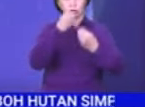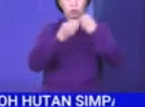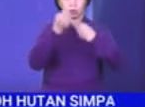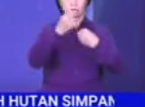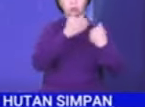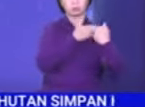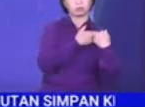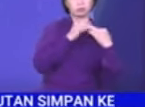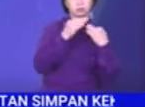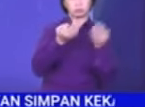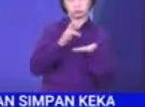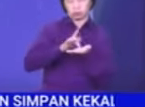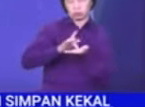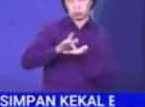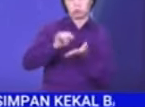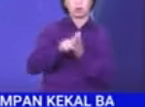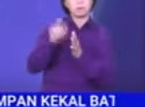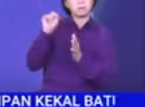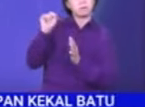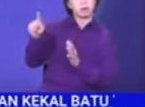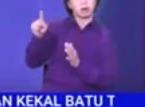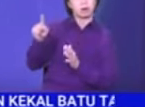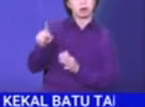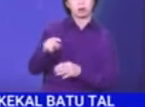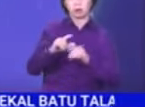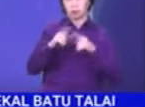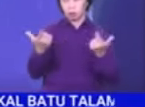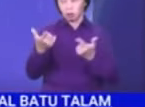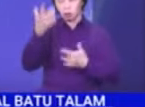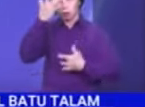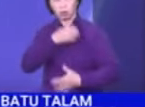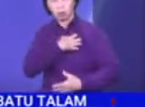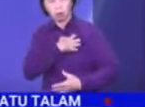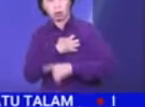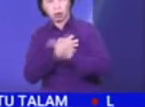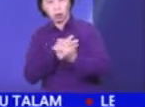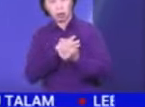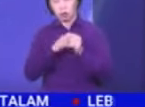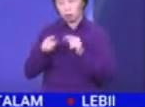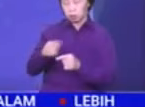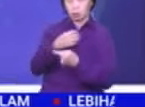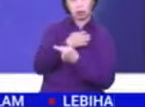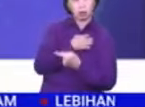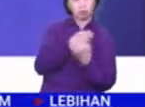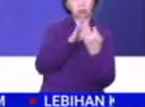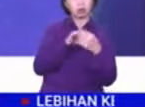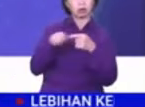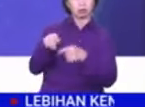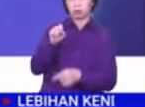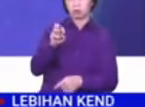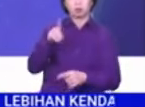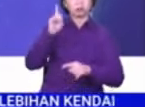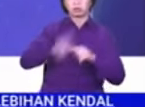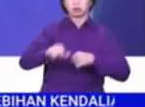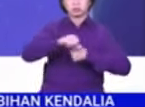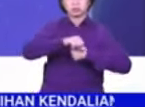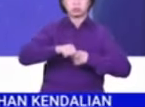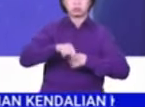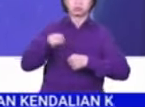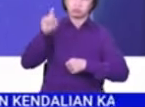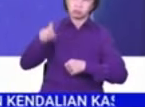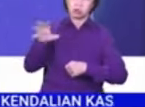makanan bagi menampung kos obat-obatan yang tinggi Babinsa dengan penyakit jantung lain kondisi jantung dihadapi sambil tidak boleh dibedah